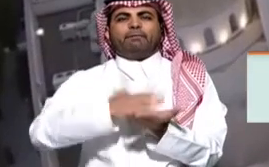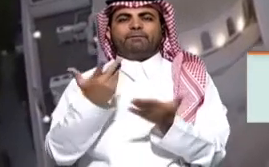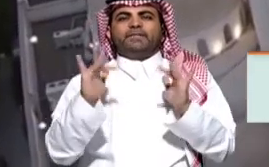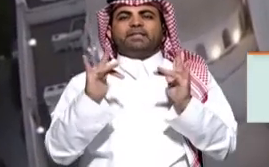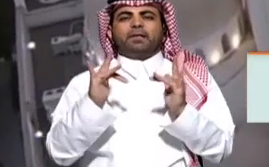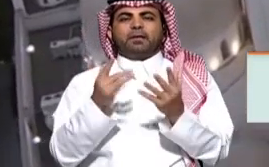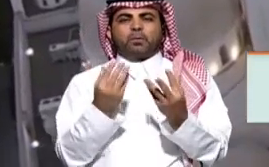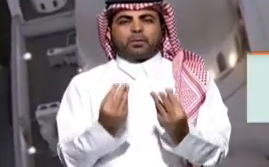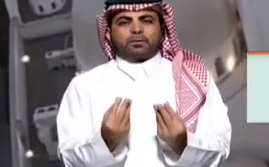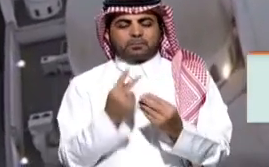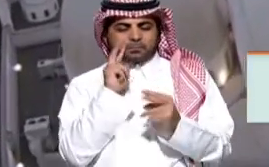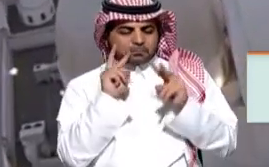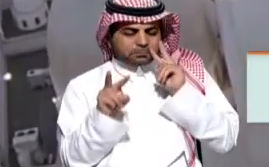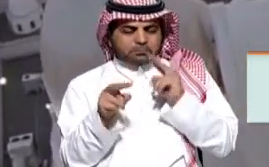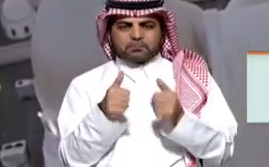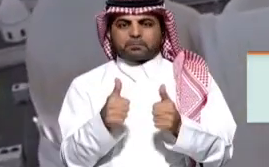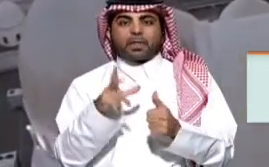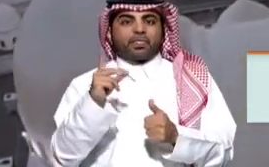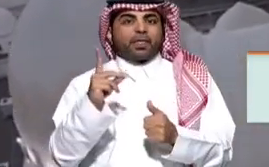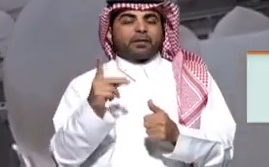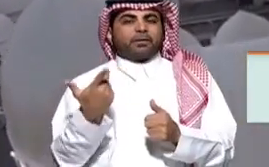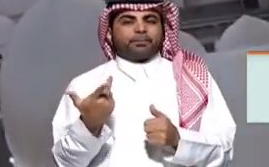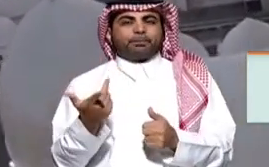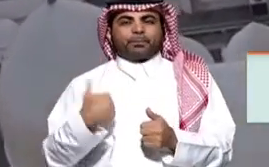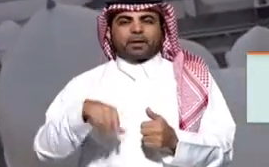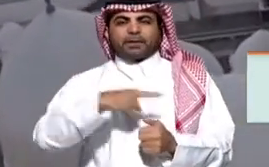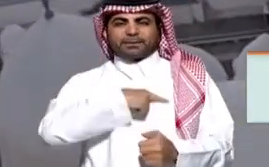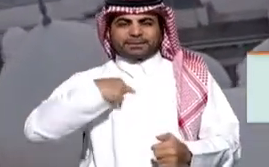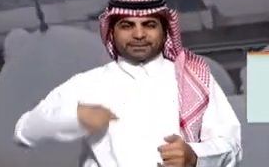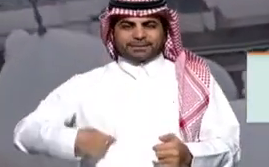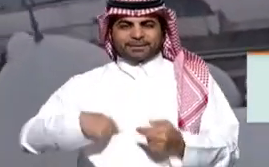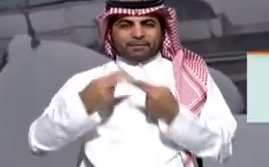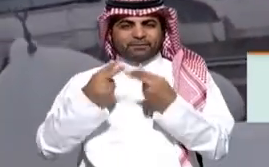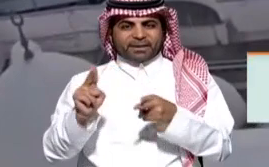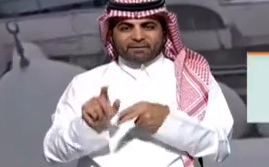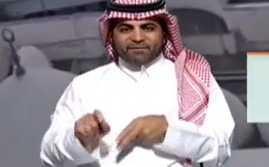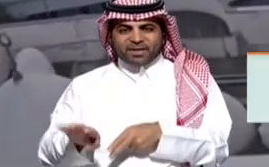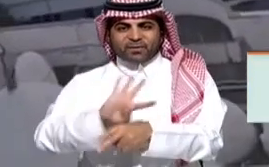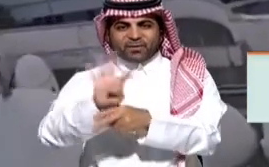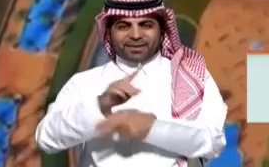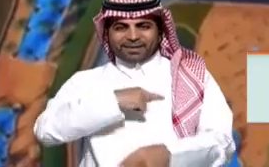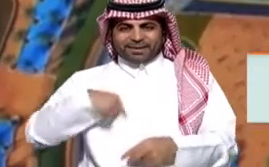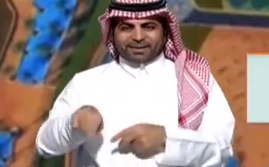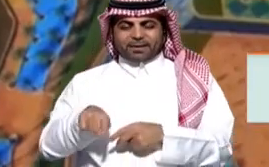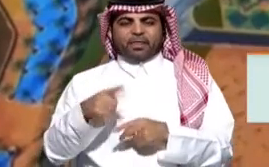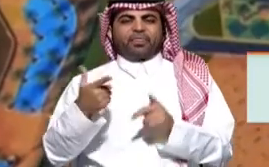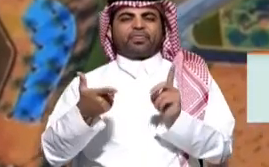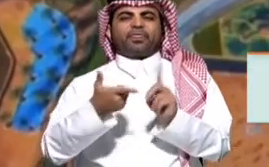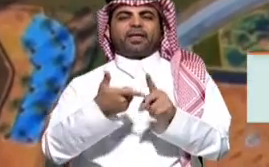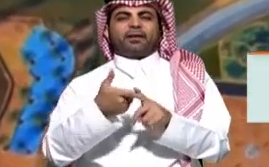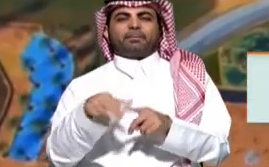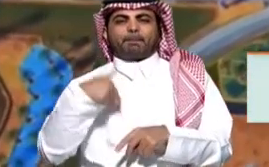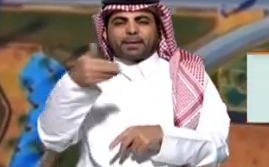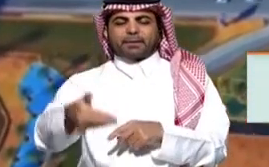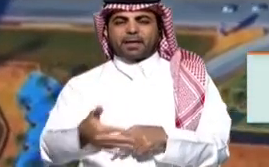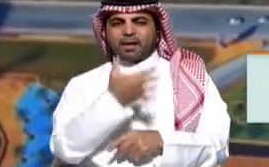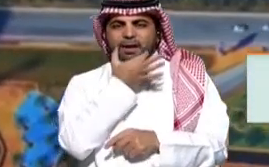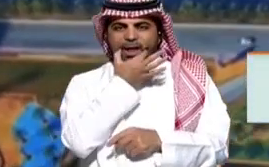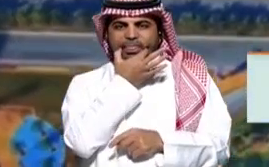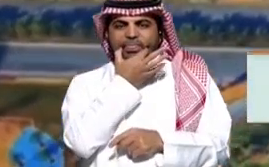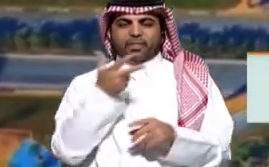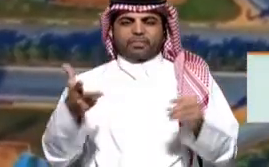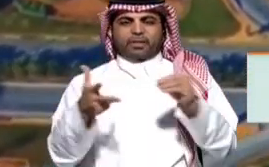العالم، فيما جاءت مدينة ووهان الصينية بؤرة تفشي الفيروس في المرتبة الثانية، وجاءت مدينة الرياض